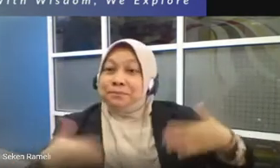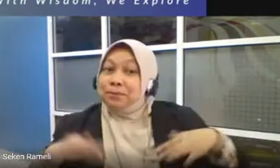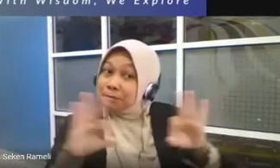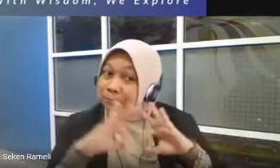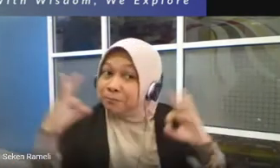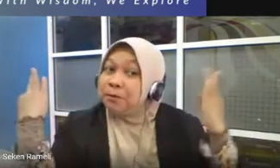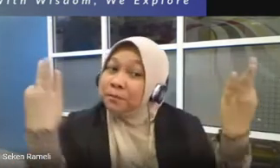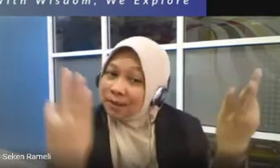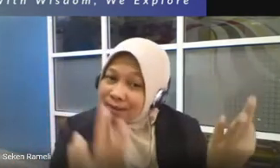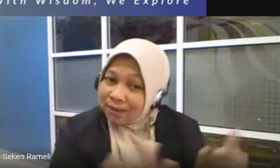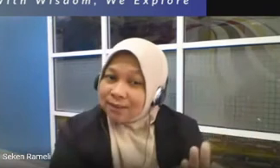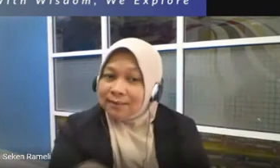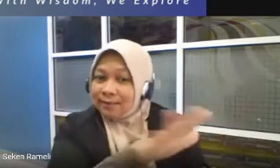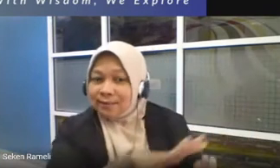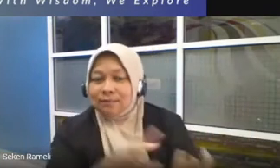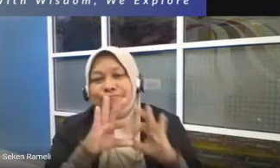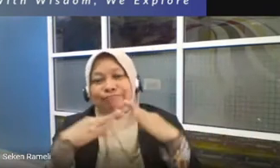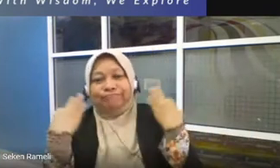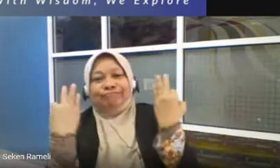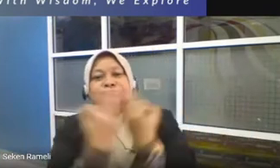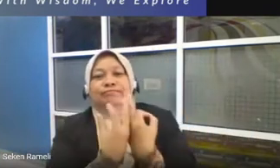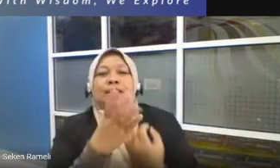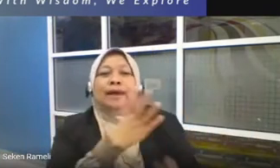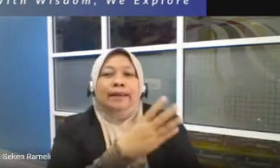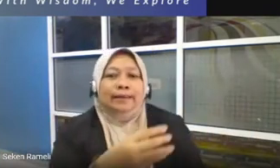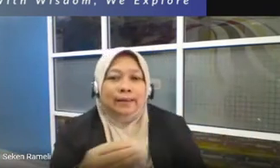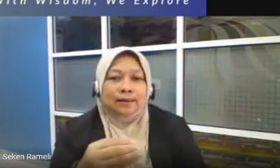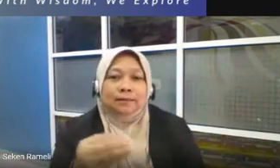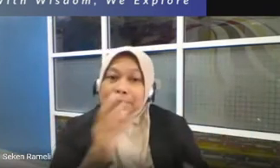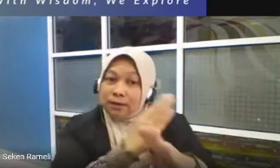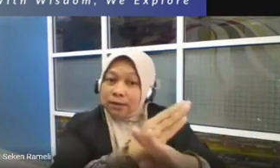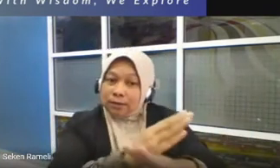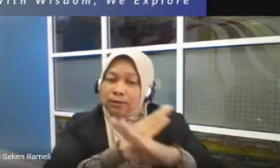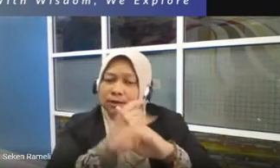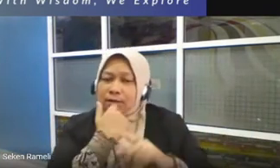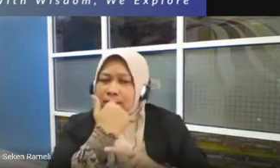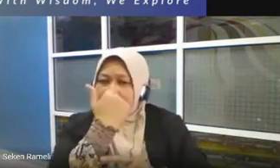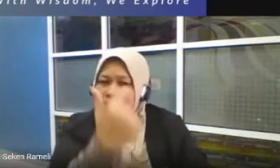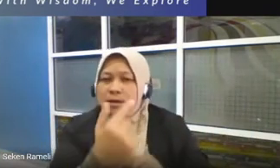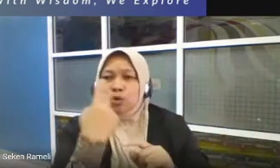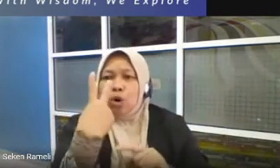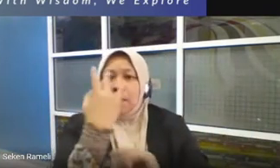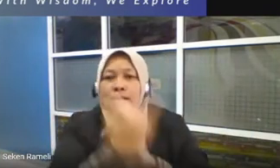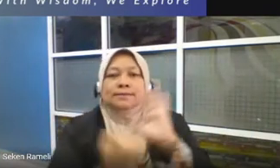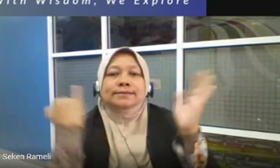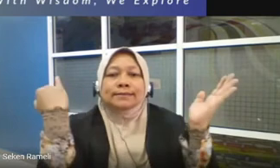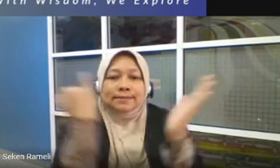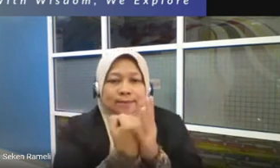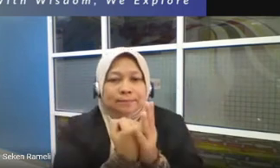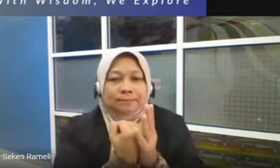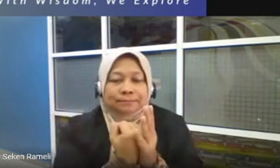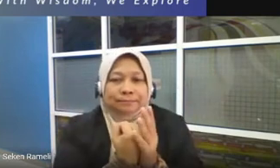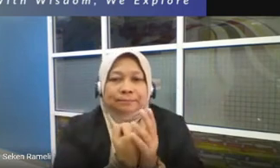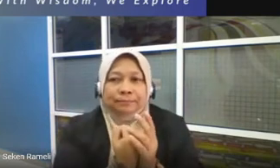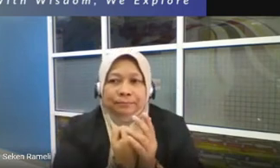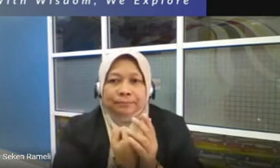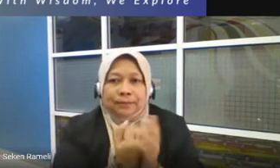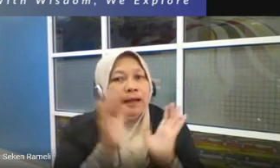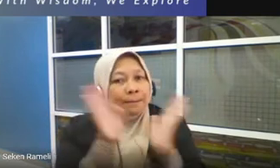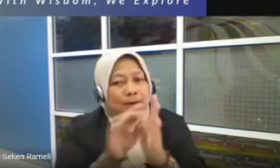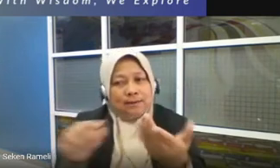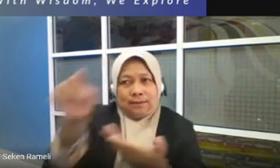untuk digunakan seluruh seisi keluarga, dan juga perlindungan yang bertahan kesegaran tahan lama. Digunakan apa ni, gambar